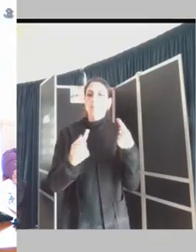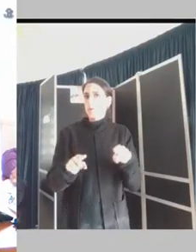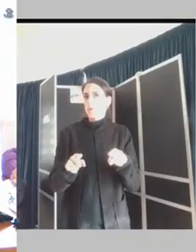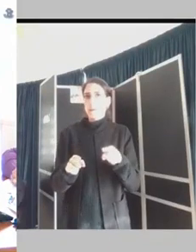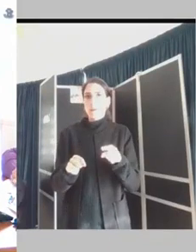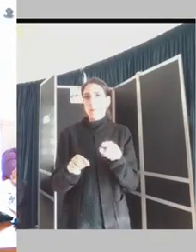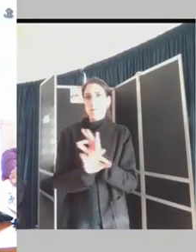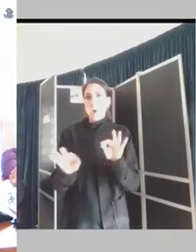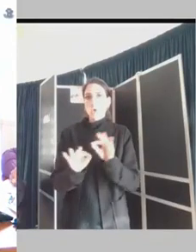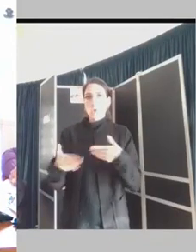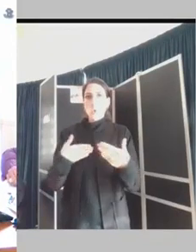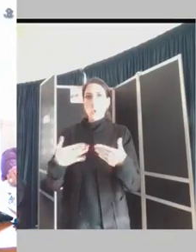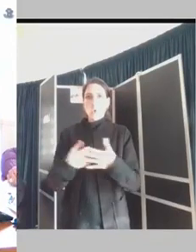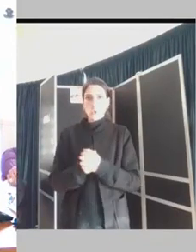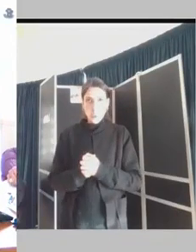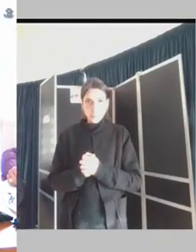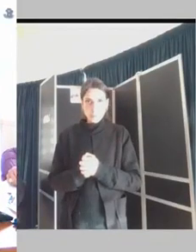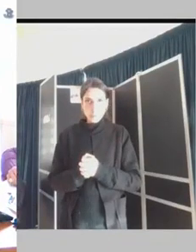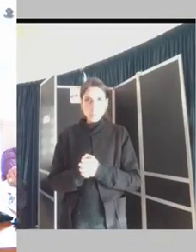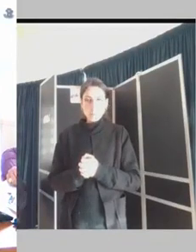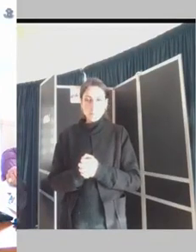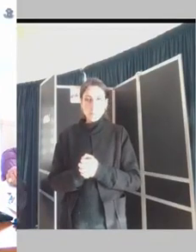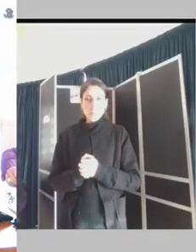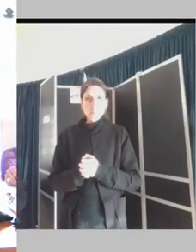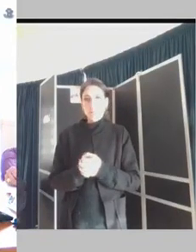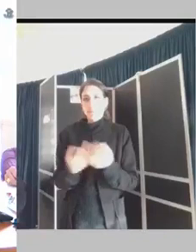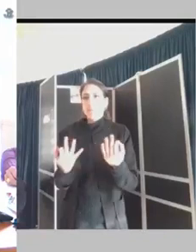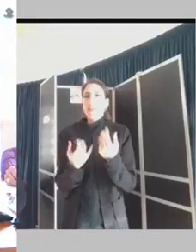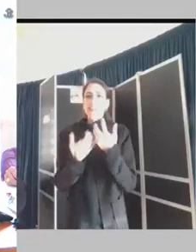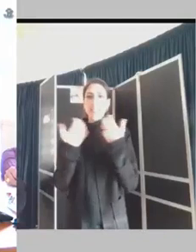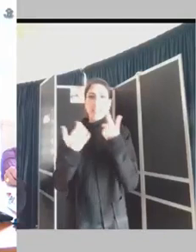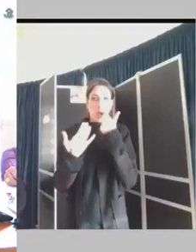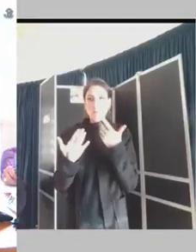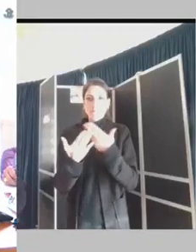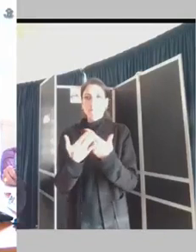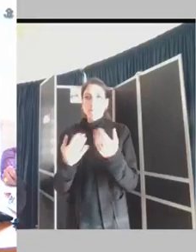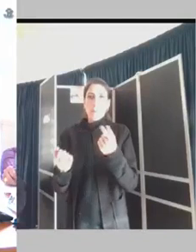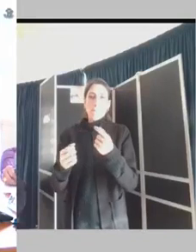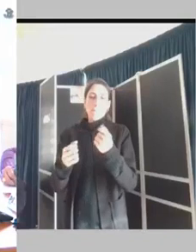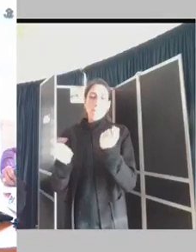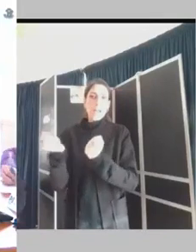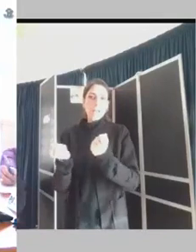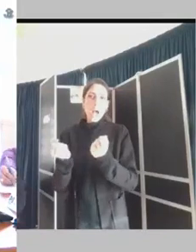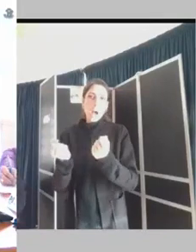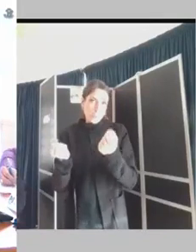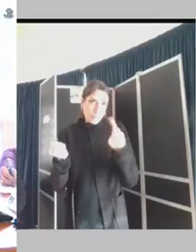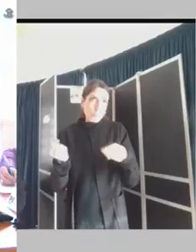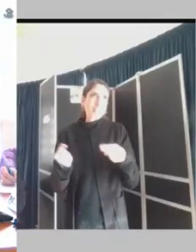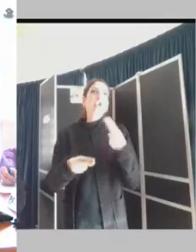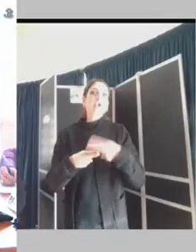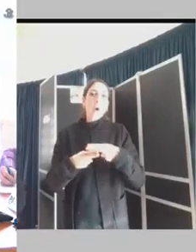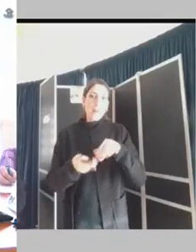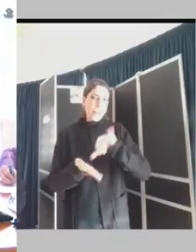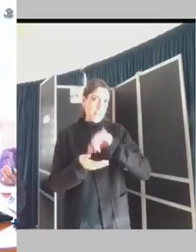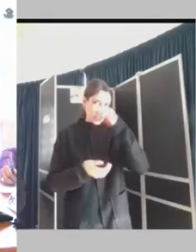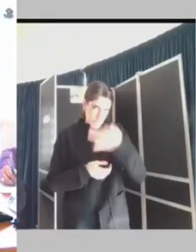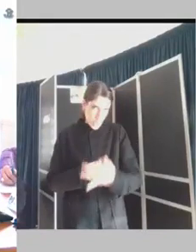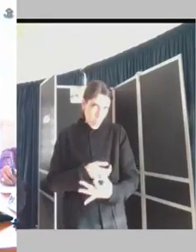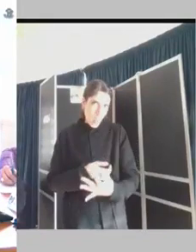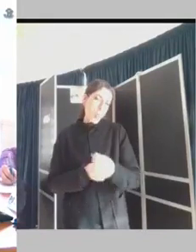Ovviamente anche formati. Questo potrebbe essere sicuramente un costo per Roma Capitale, però non chiediamo di metterlo in tutte le macchine,